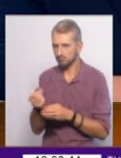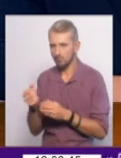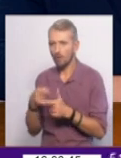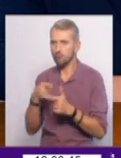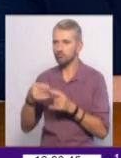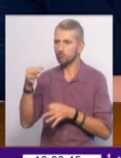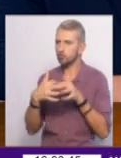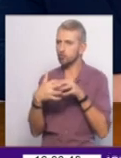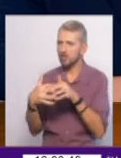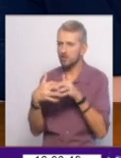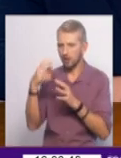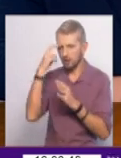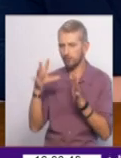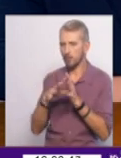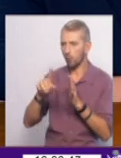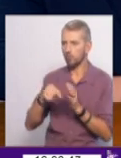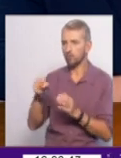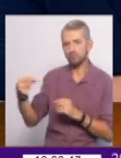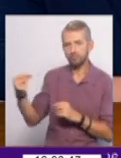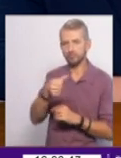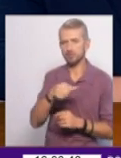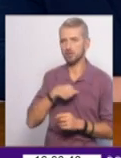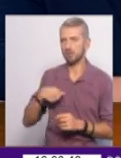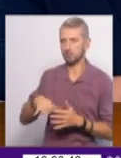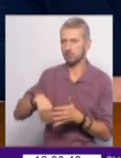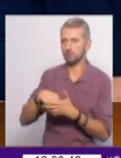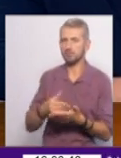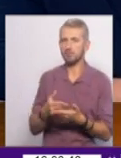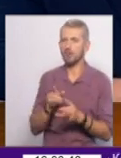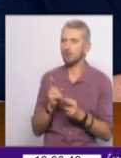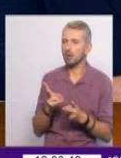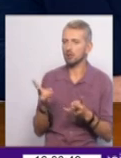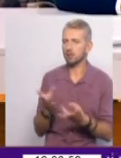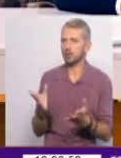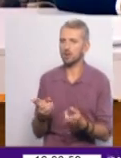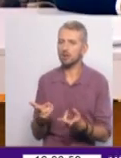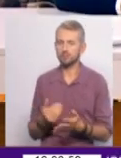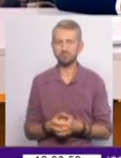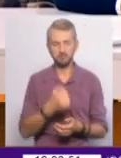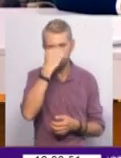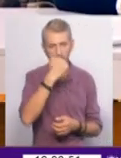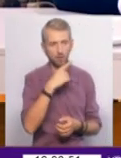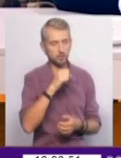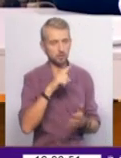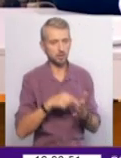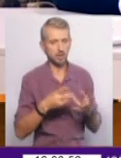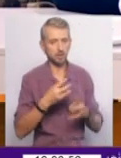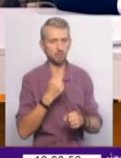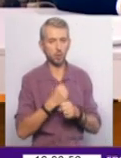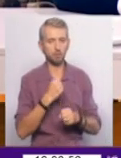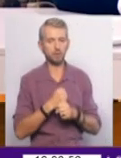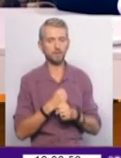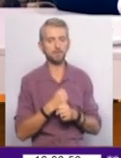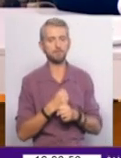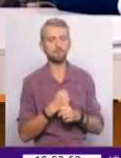з «Київенерго» і вимагати, щоб вони профінансували ці речі. Яким чином слід діяти? Розкажіть. Ви знаєте, треба, дякую за запитання, треба робити,